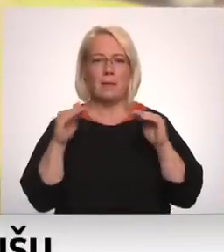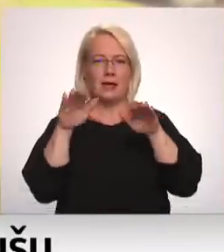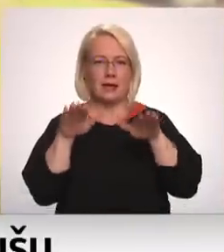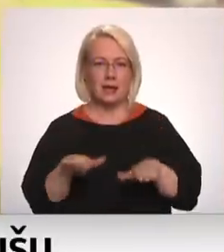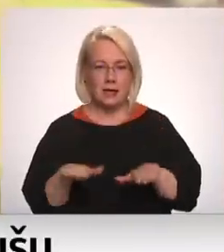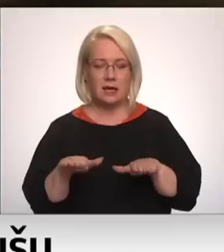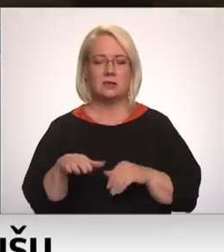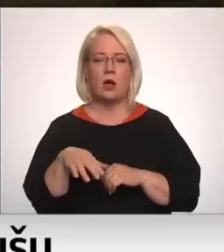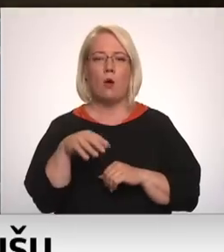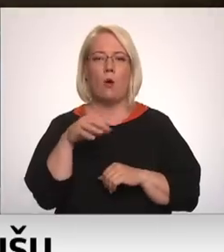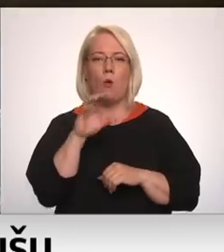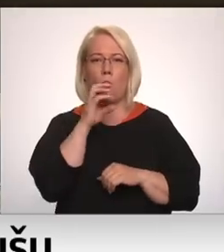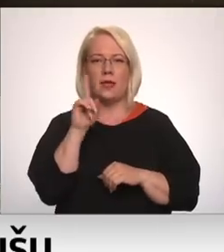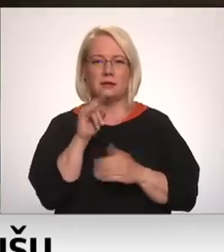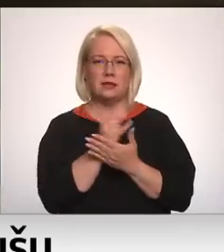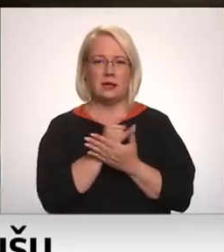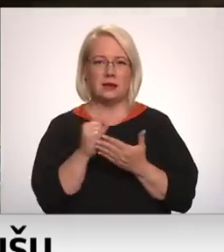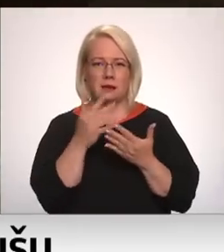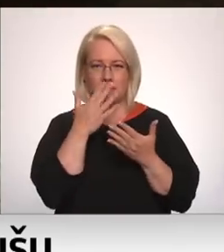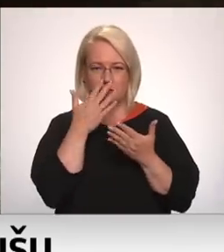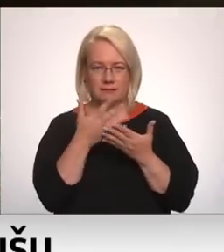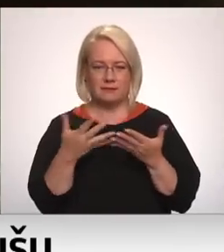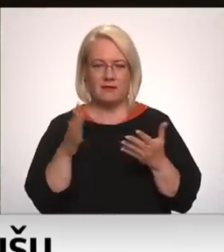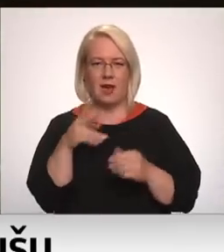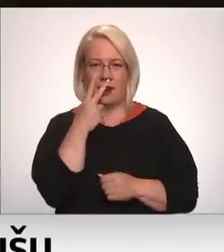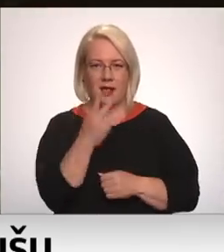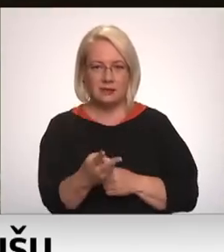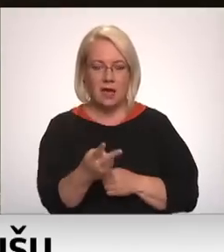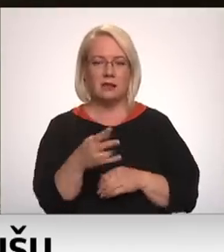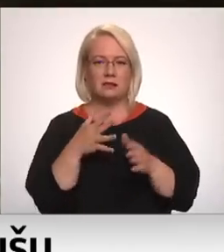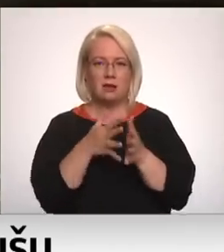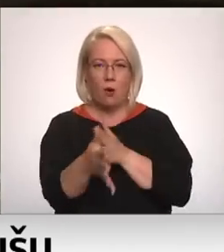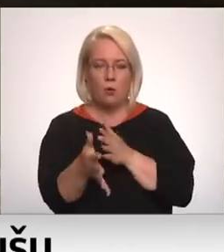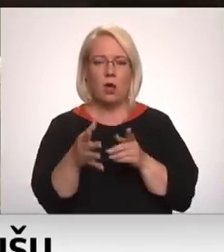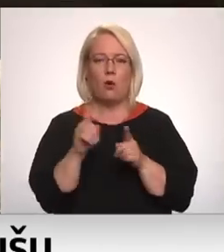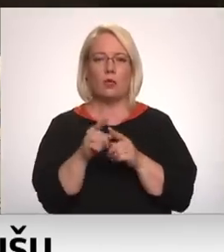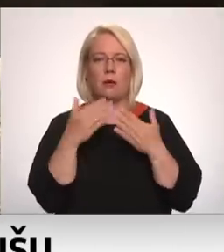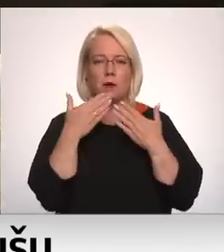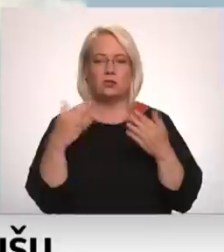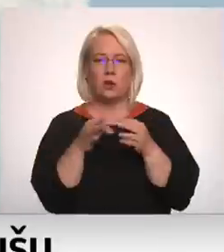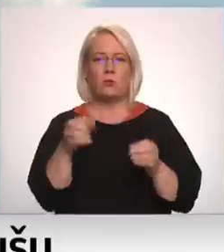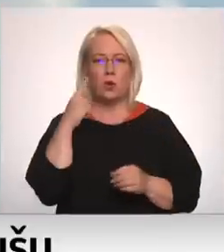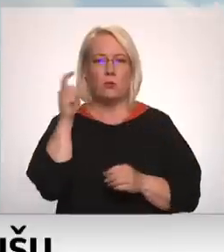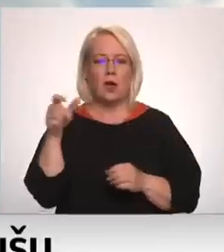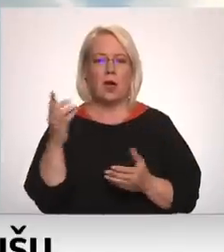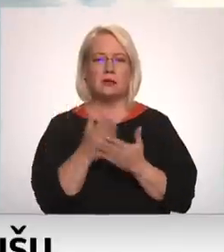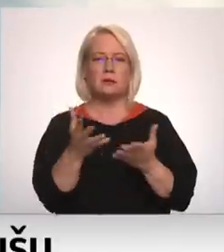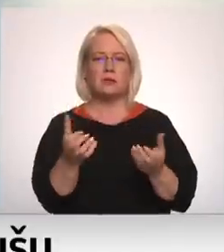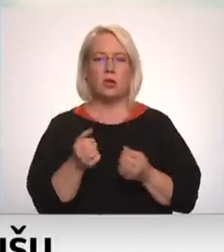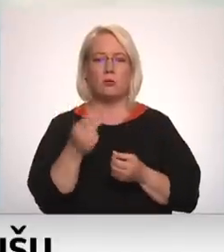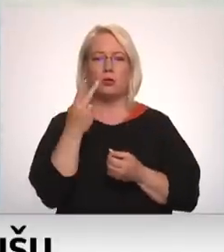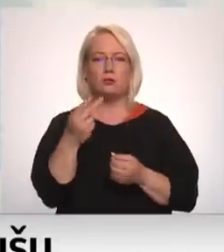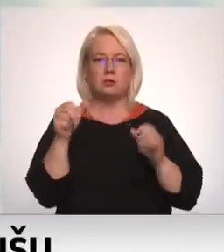ir palicis dzidrāks, un pateicoties brīvprātīgiem, esam 26 laivus saņēmuši, kur